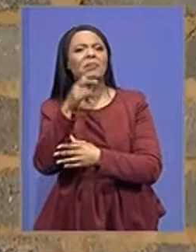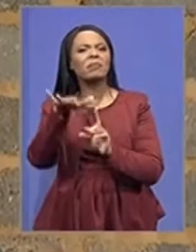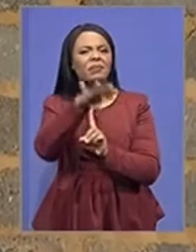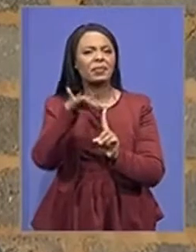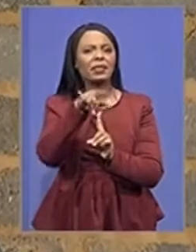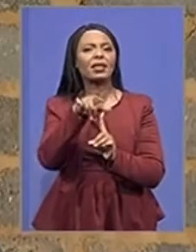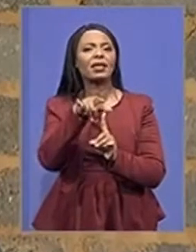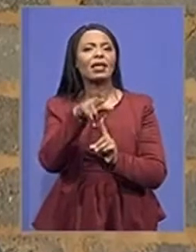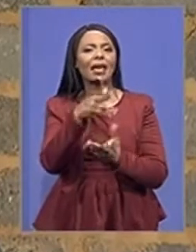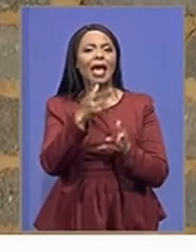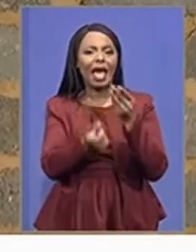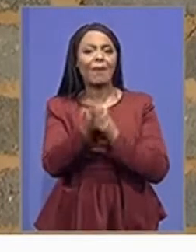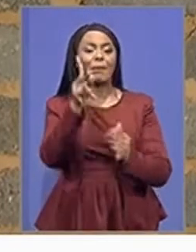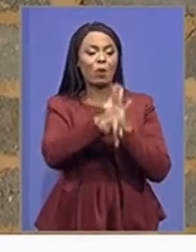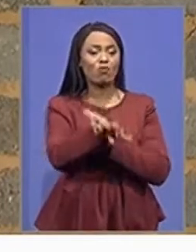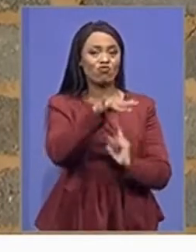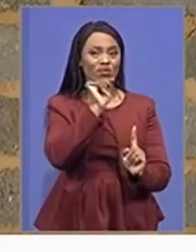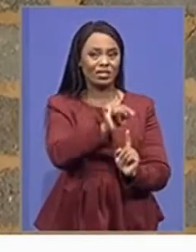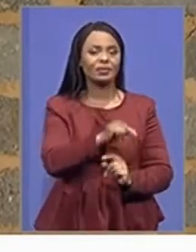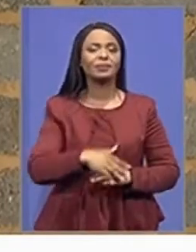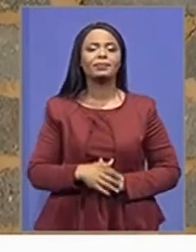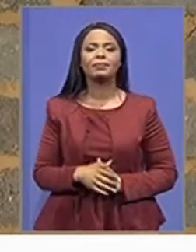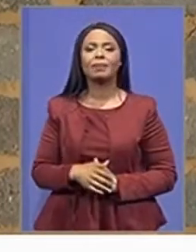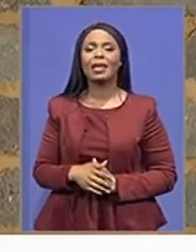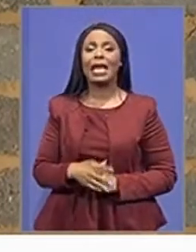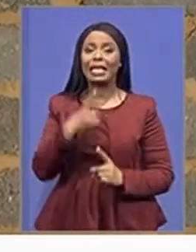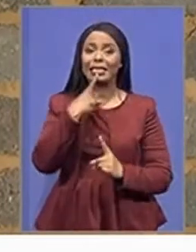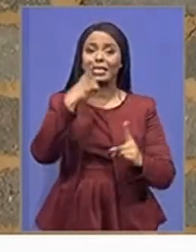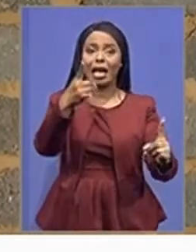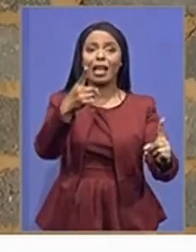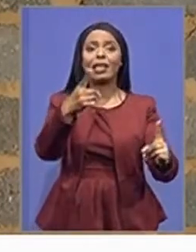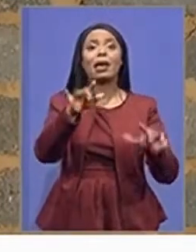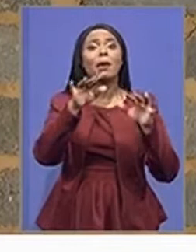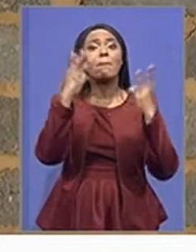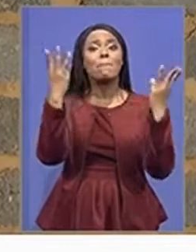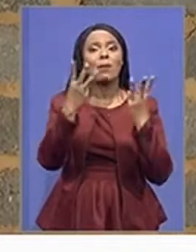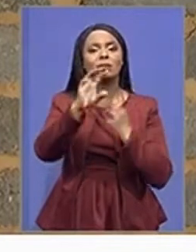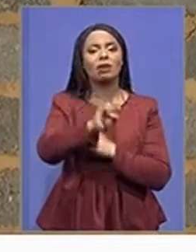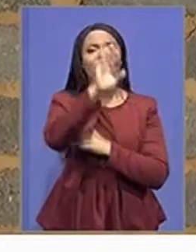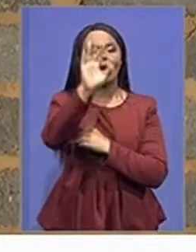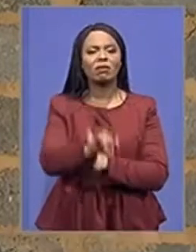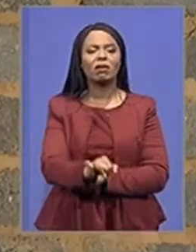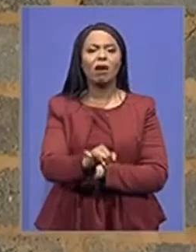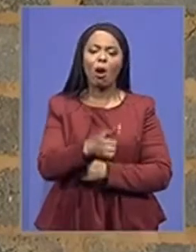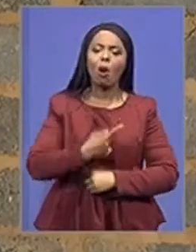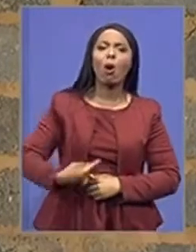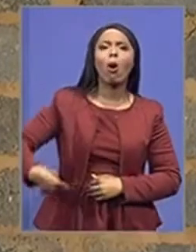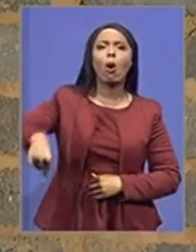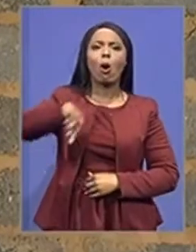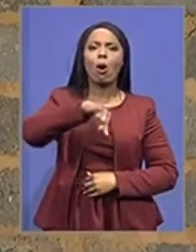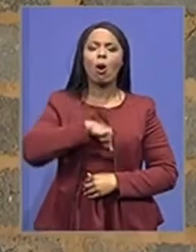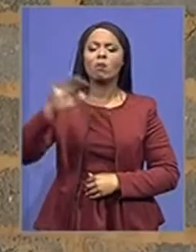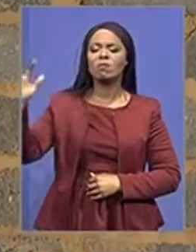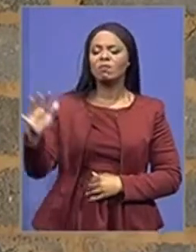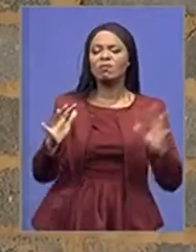mo setšhabeng sotlhe sa South Africa mo go rona re le rotlhe ka go kopantsha matsogo gore